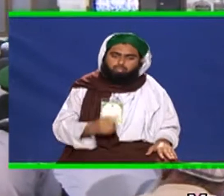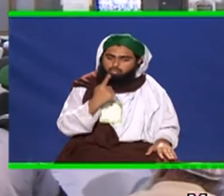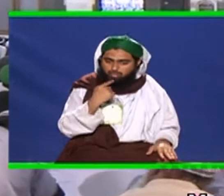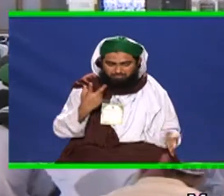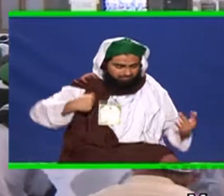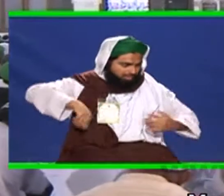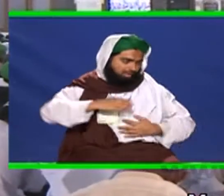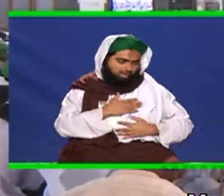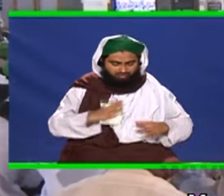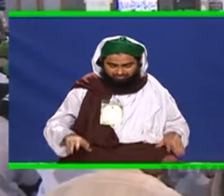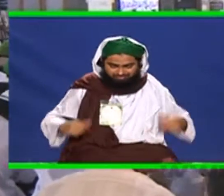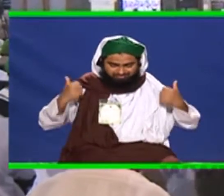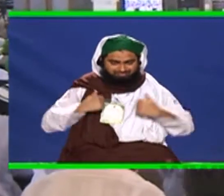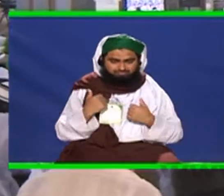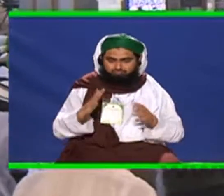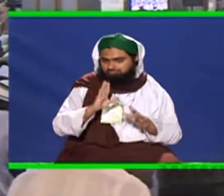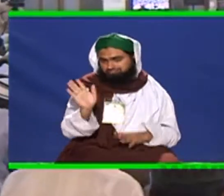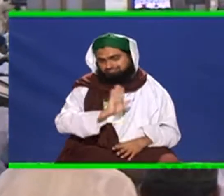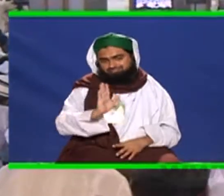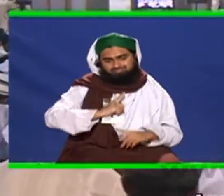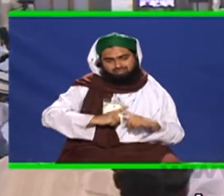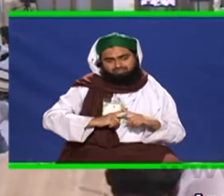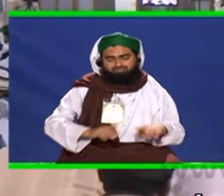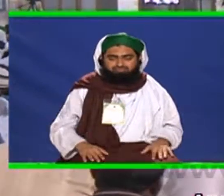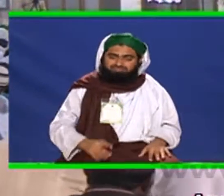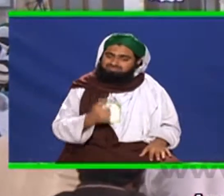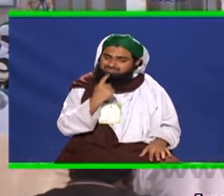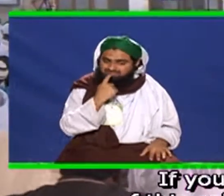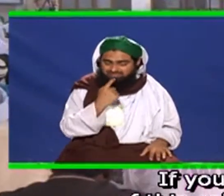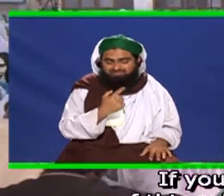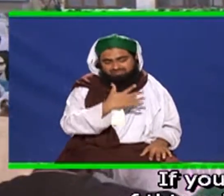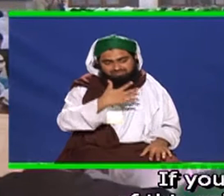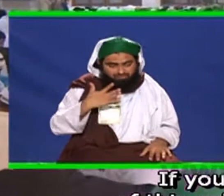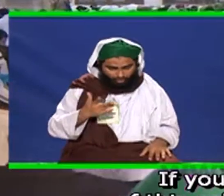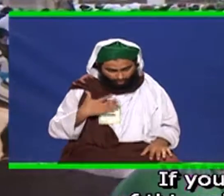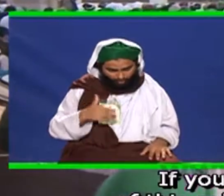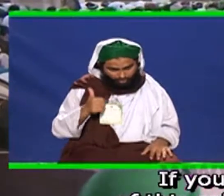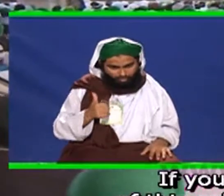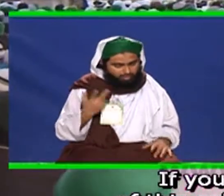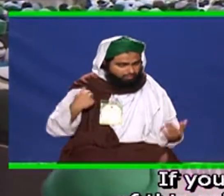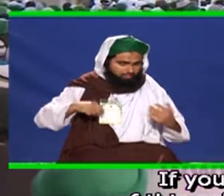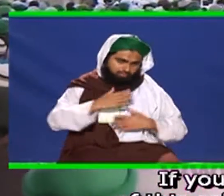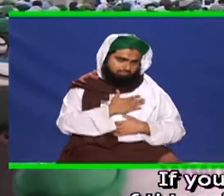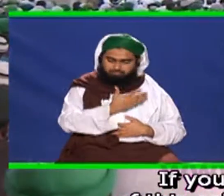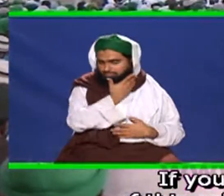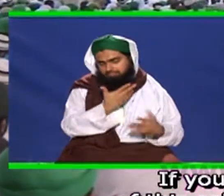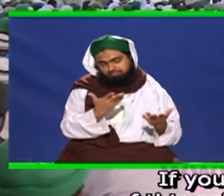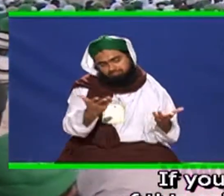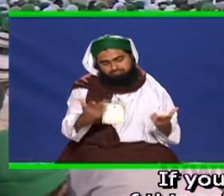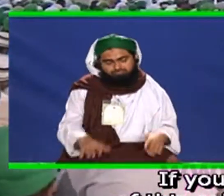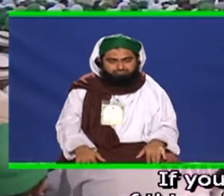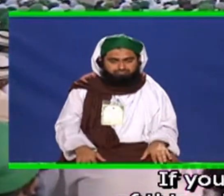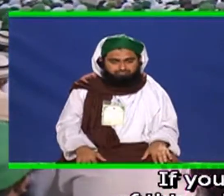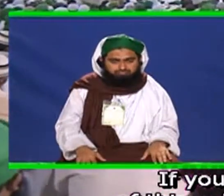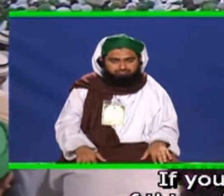को नहीं पहनना चाहिए। सफेद हम पहनेंगे तो बड़ा मेरा मशवरा ये कि अगर आप मुनासिब समझे तो इस तरह की चादर चाहे तो